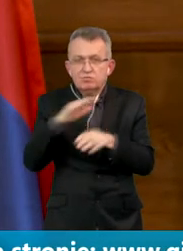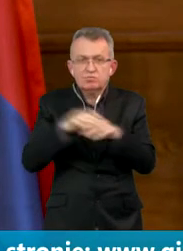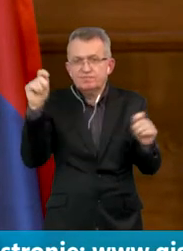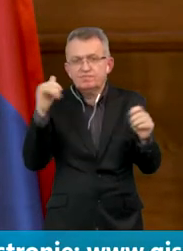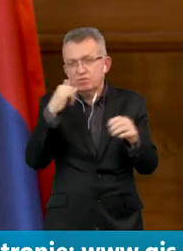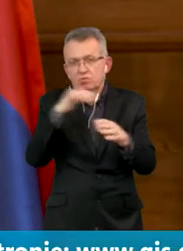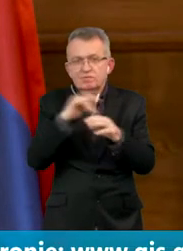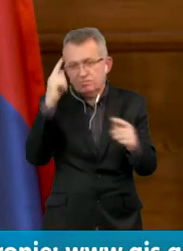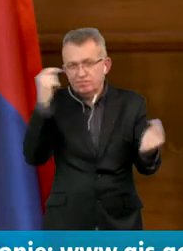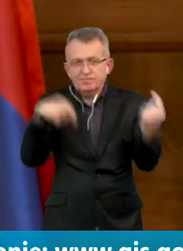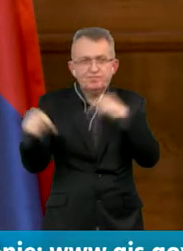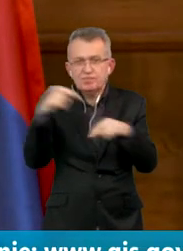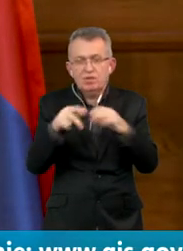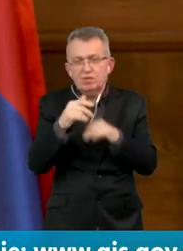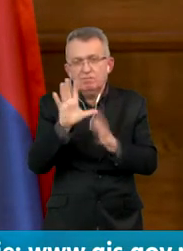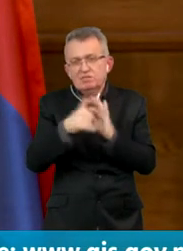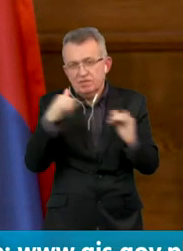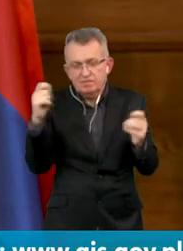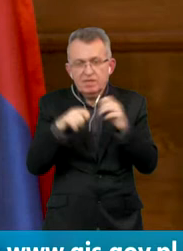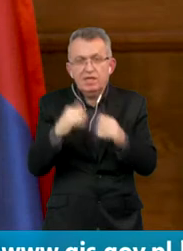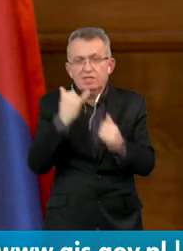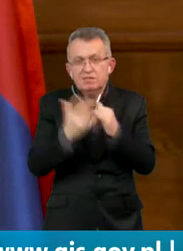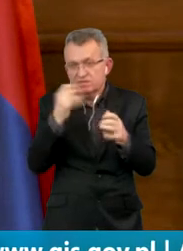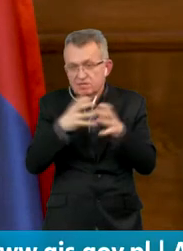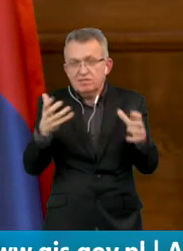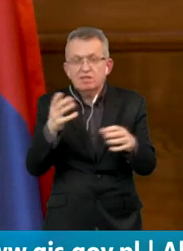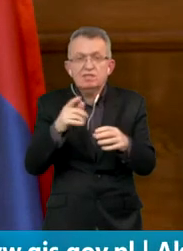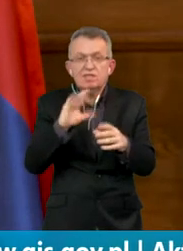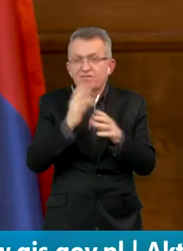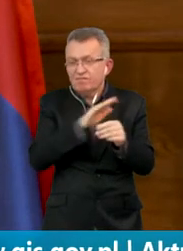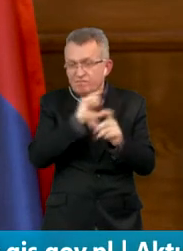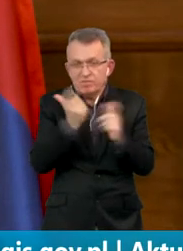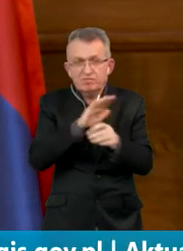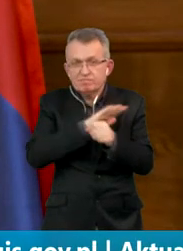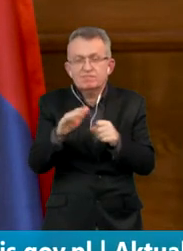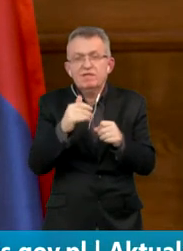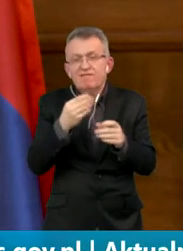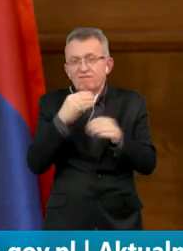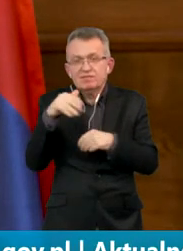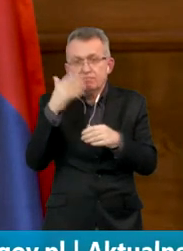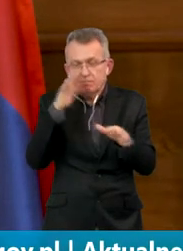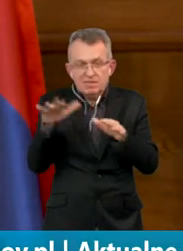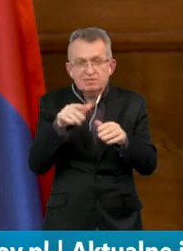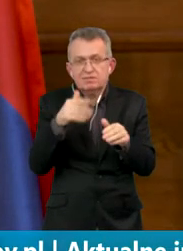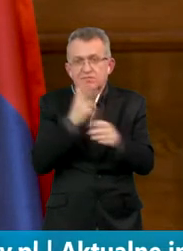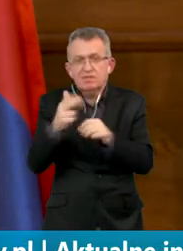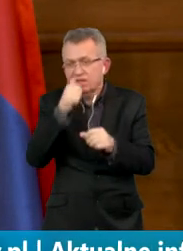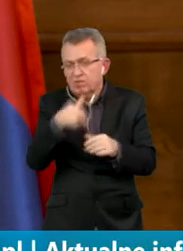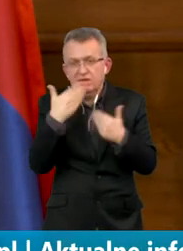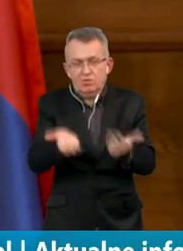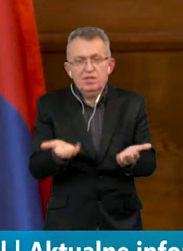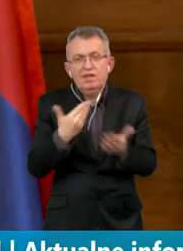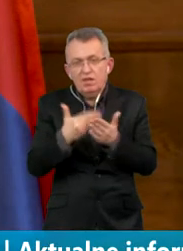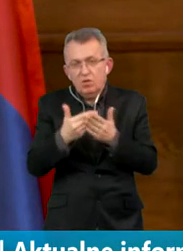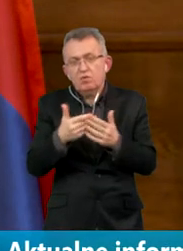dniach roboczych, więc no, gdybyśmy nawet chcieli, to nie jesteśmy w stanie dla wszystkich zabezpieczyć miejsc parkingowych. Stąd